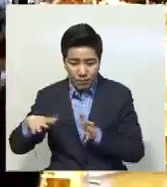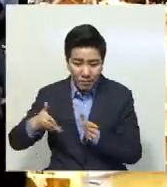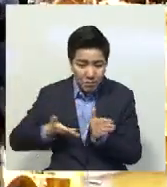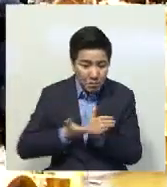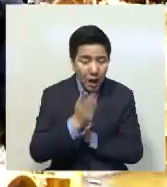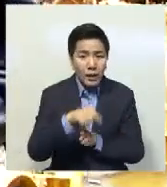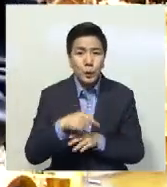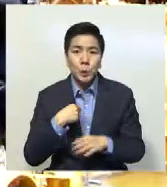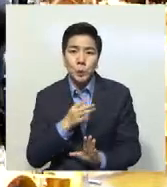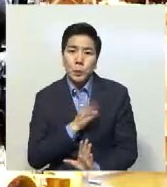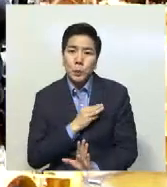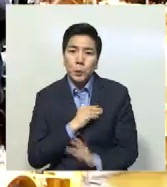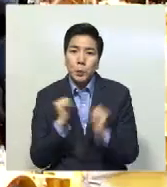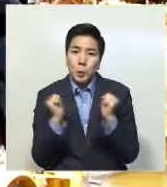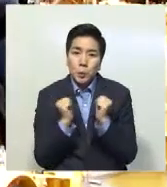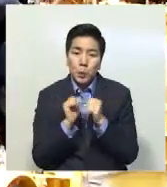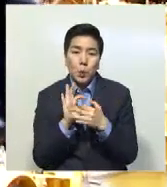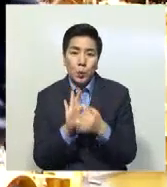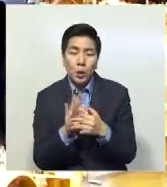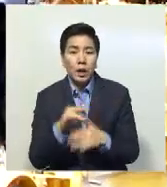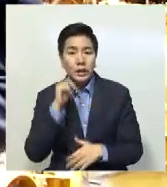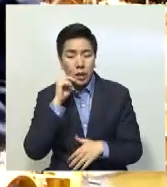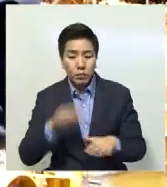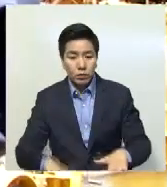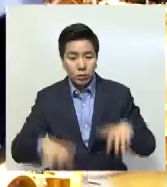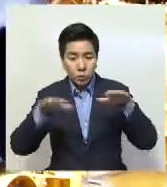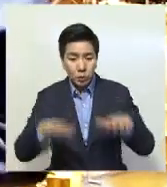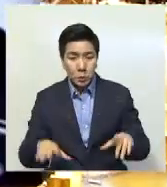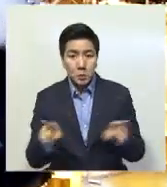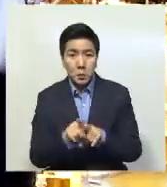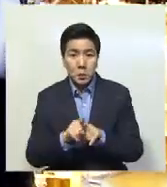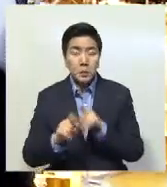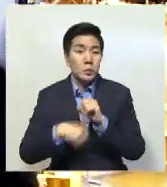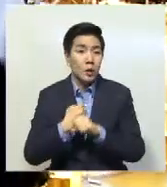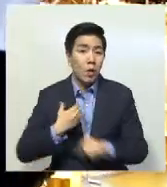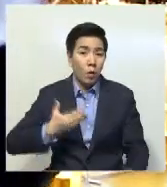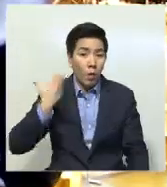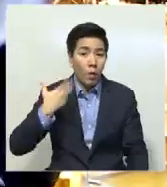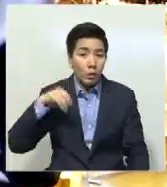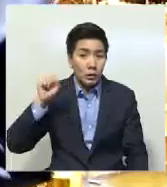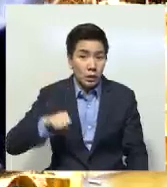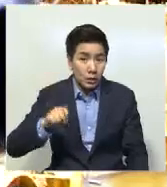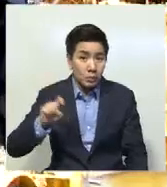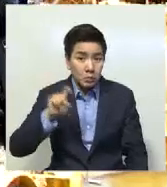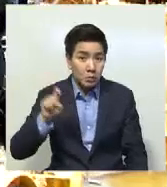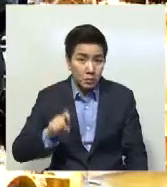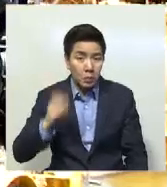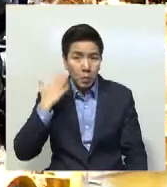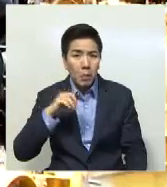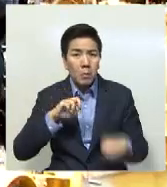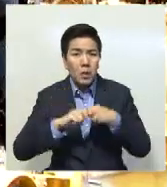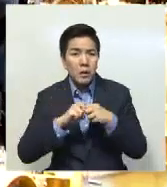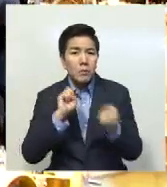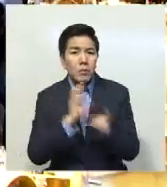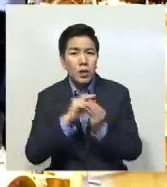ผ่านเนี่ยก็มีความกลัวความห่วงกันว่าแล้วน้ำจะท่วมเหมือนปี2ปีที่ผ่านมาหรือเปล่า ใช่เพราะว่าหลายคนที่เคยประสบ